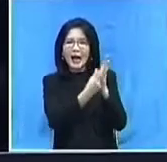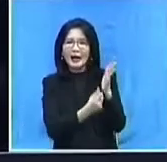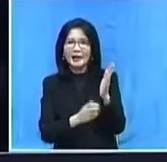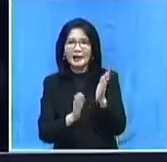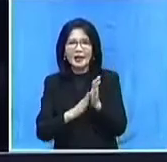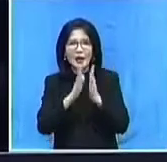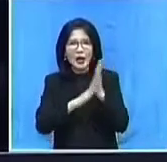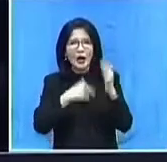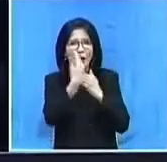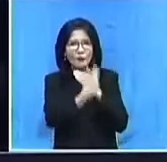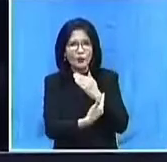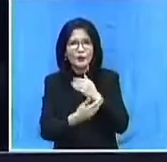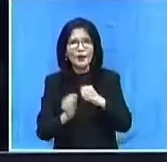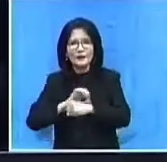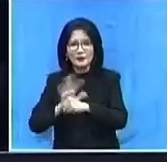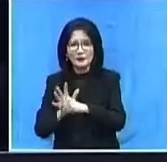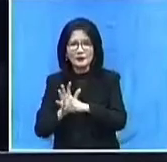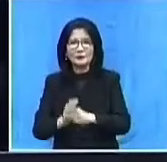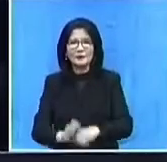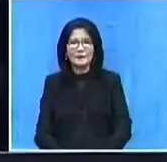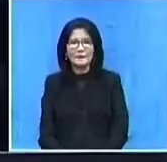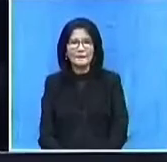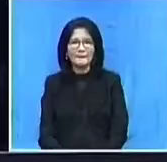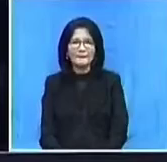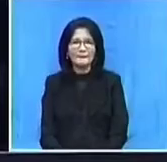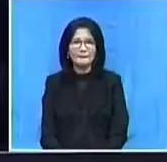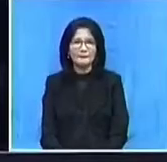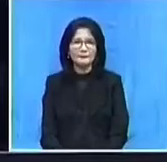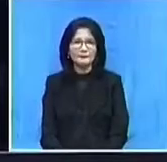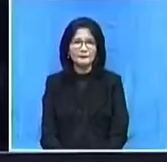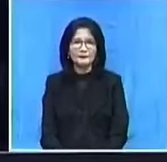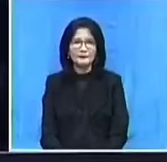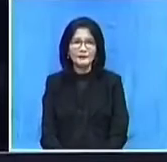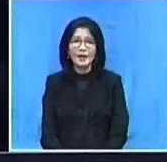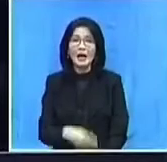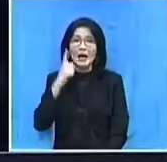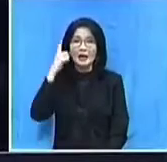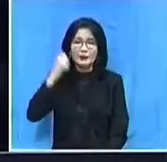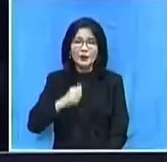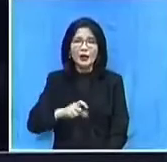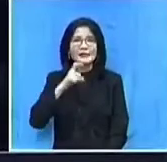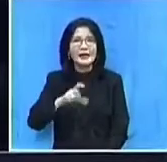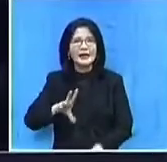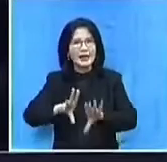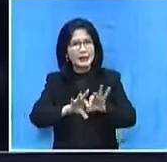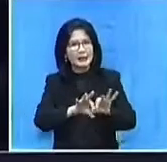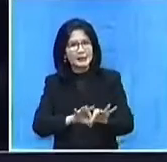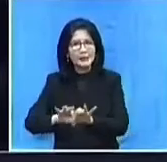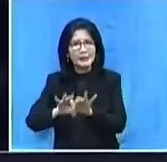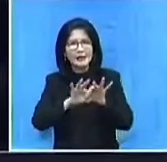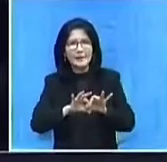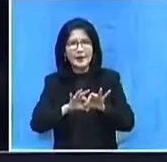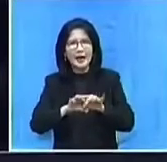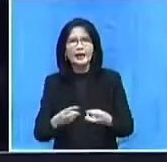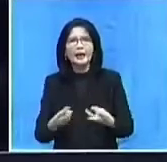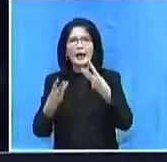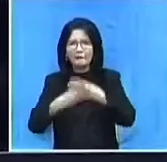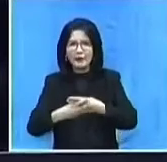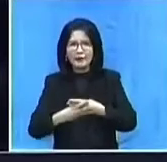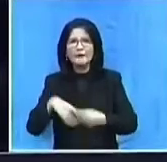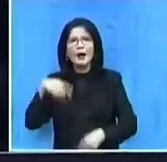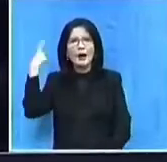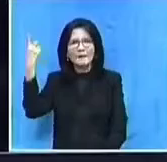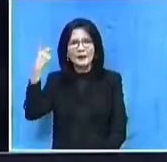program penanganan pandemic covert Hai diperlukan pola kerjasama yang efektif antara